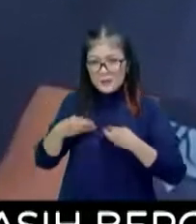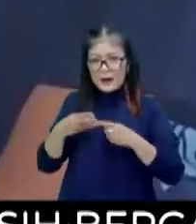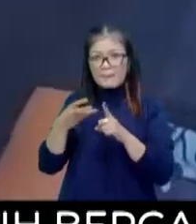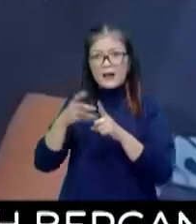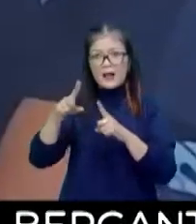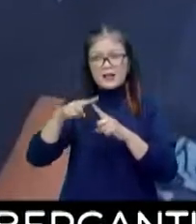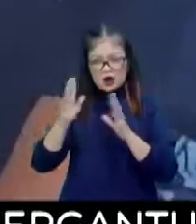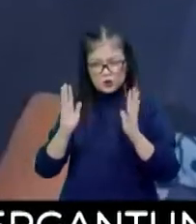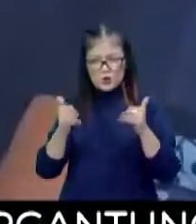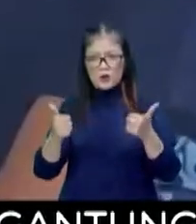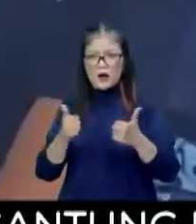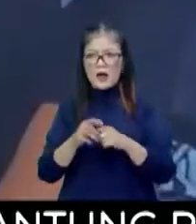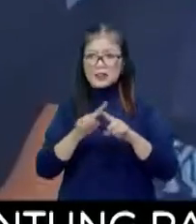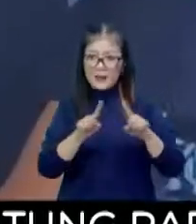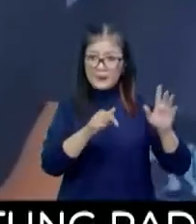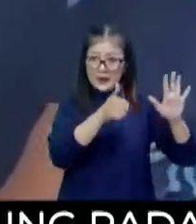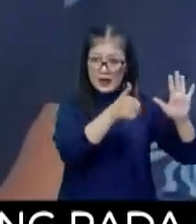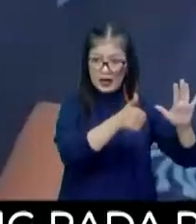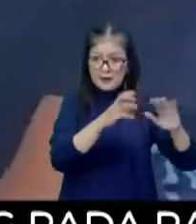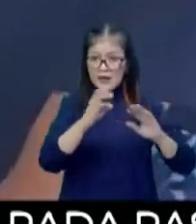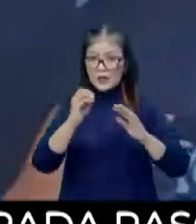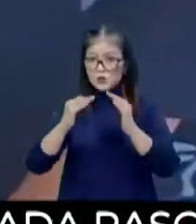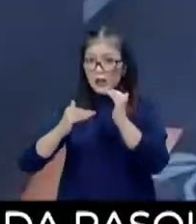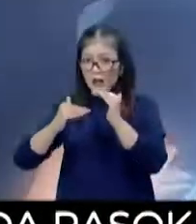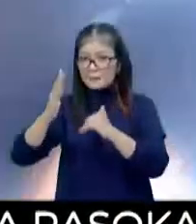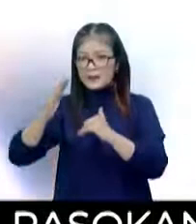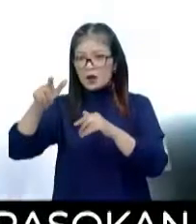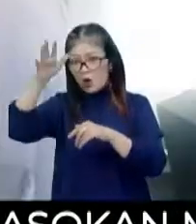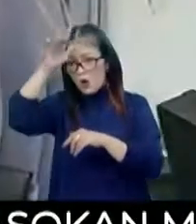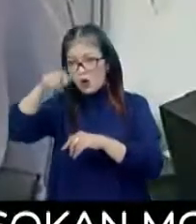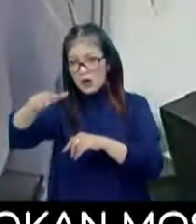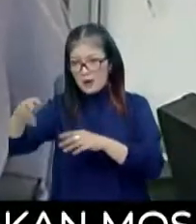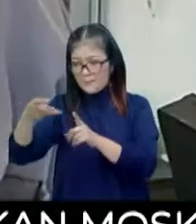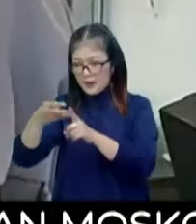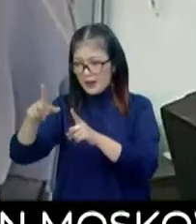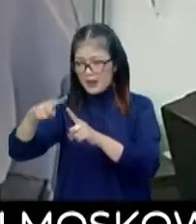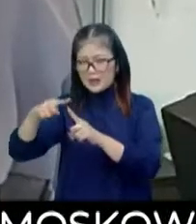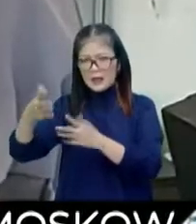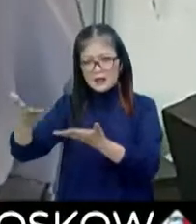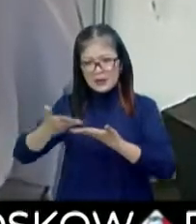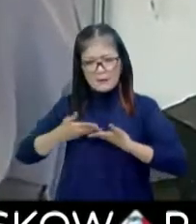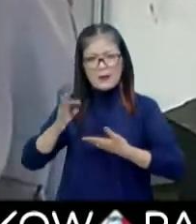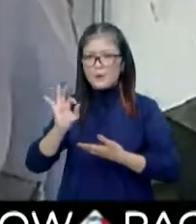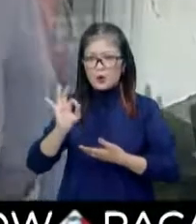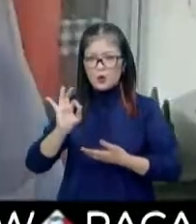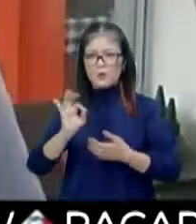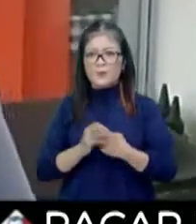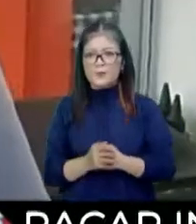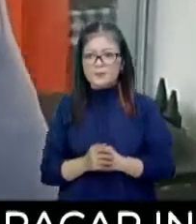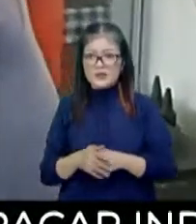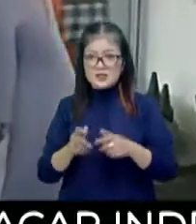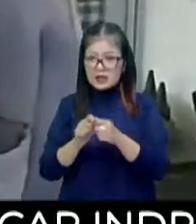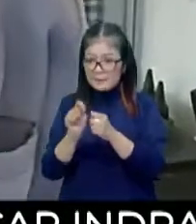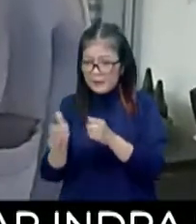sebanyak 600 kepala keluarga belum juga mencairkan dana BLT. Selama masih diaktif dan bisa dibayar, kita tetap akan bayarkan.